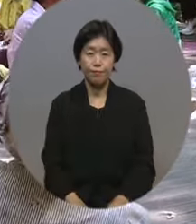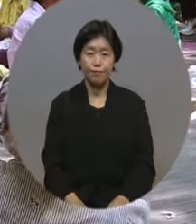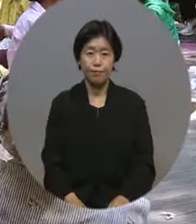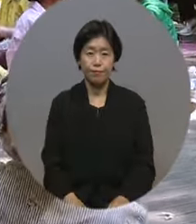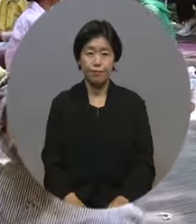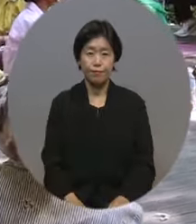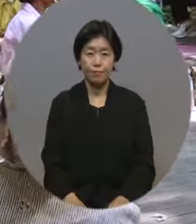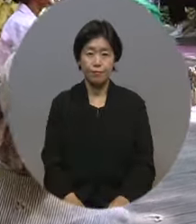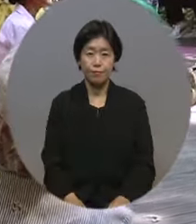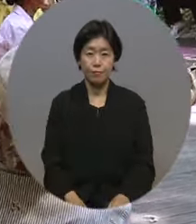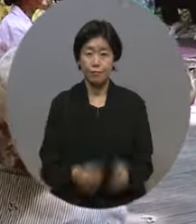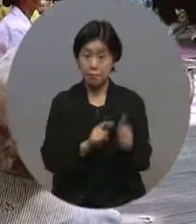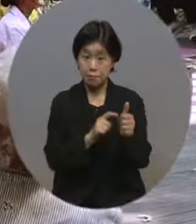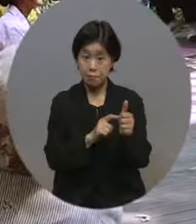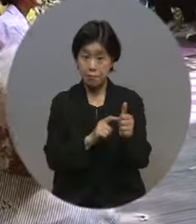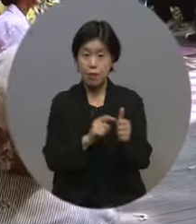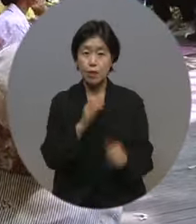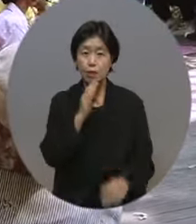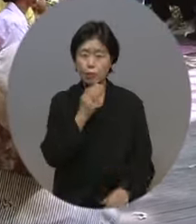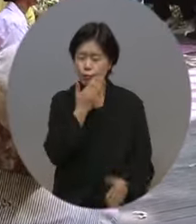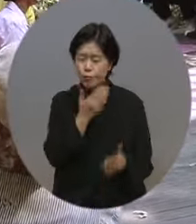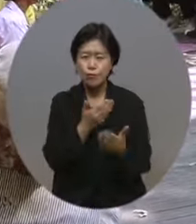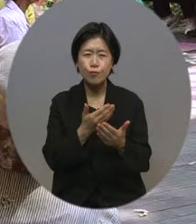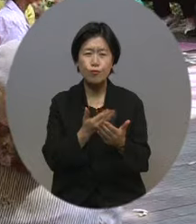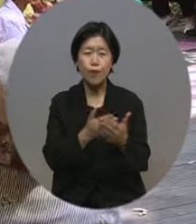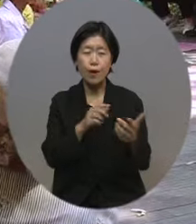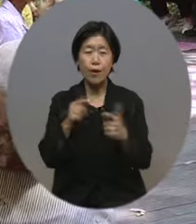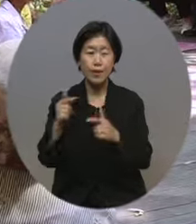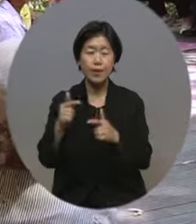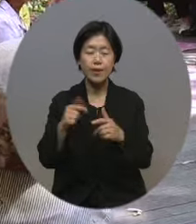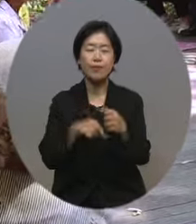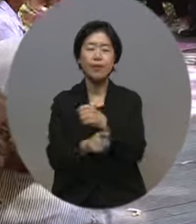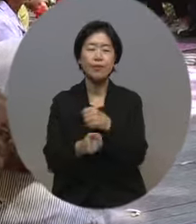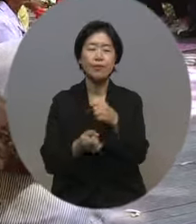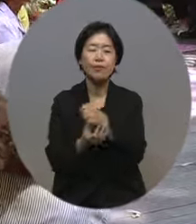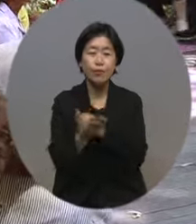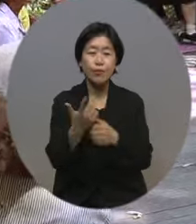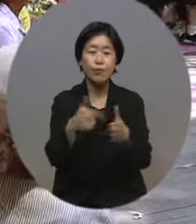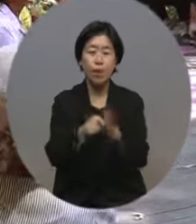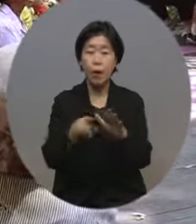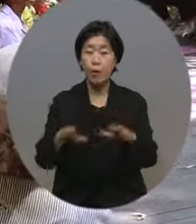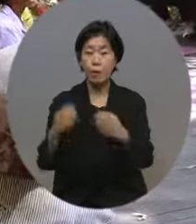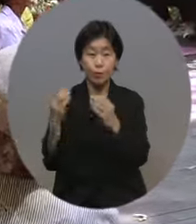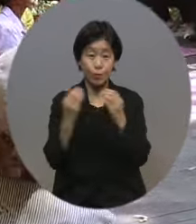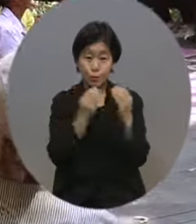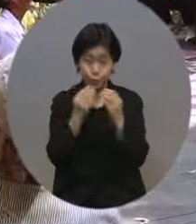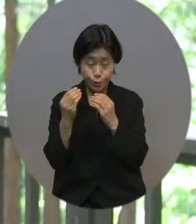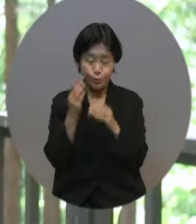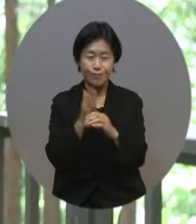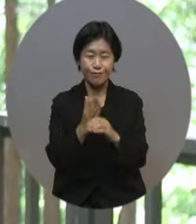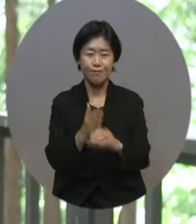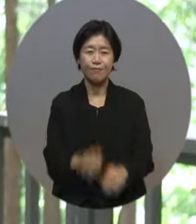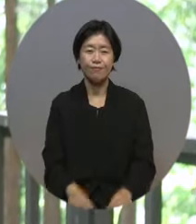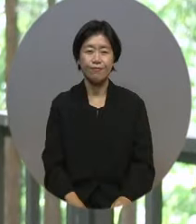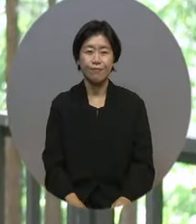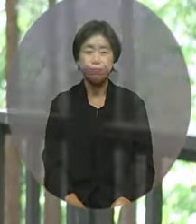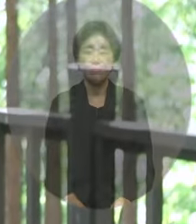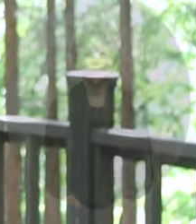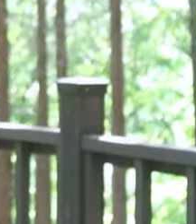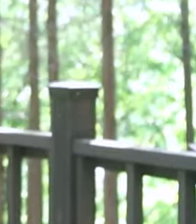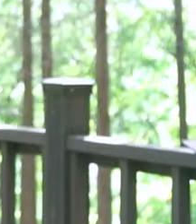그는 이 소중한 선물을 나누기 위해 오늘도 팬플룻을 봅니다. 복지TV 뉴스 김난입니다.